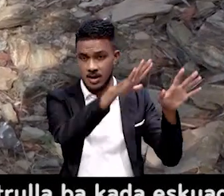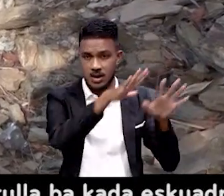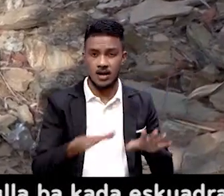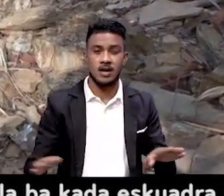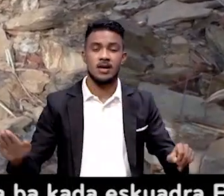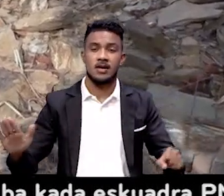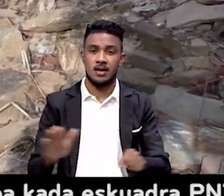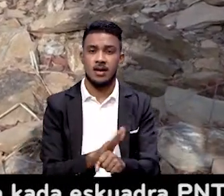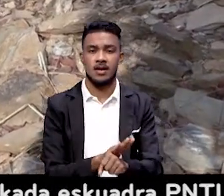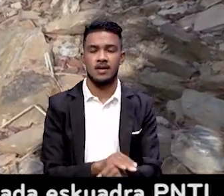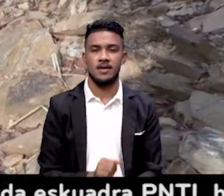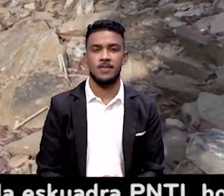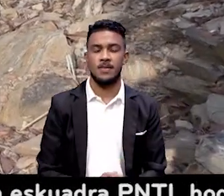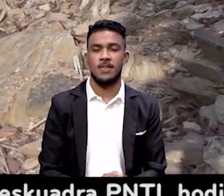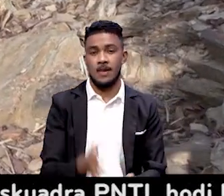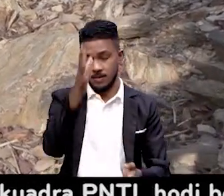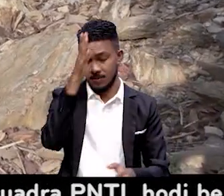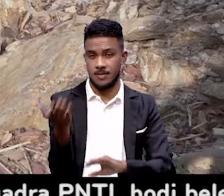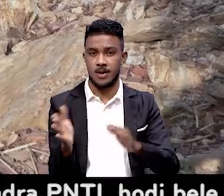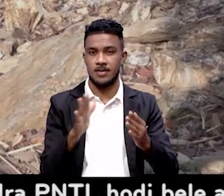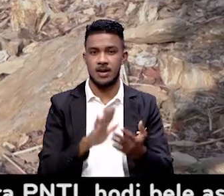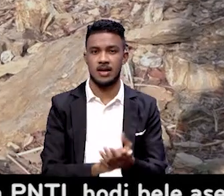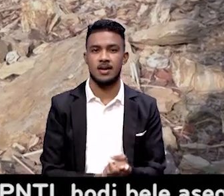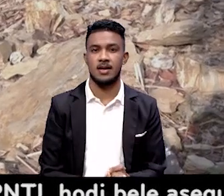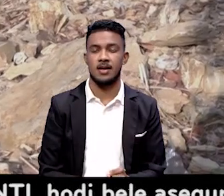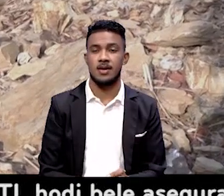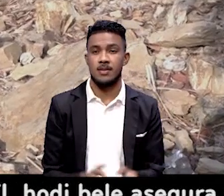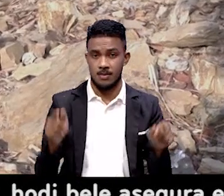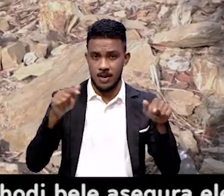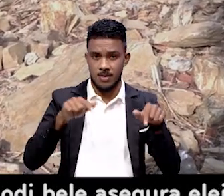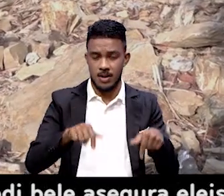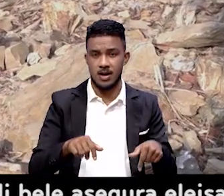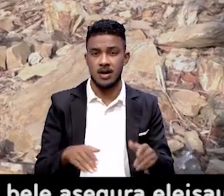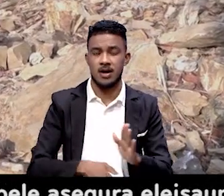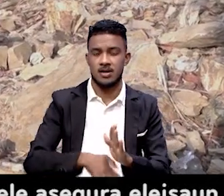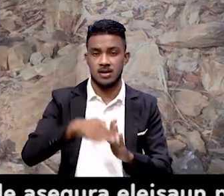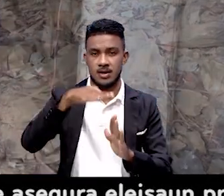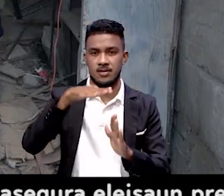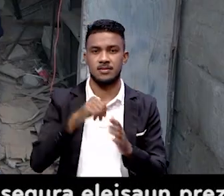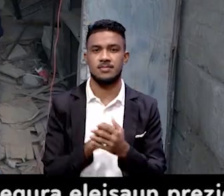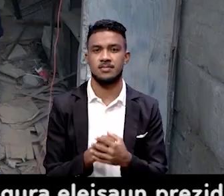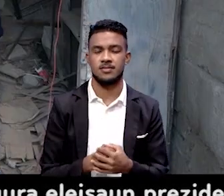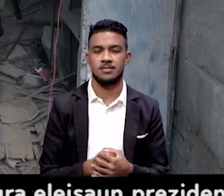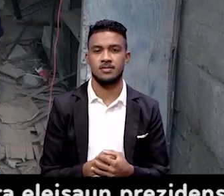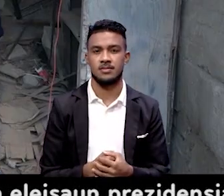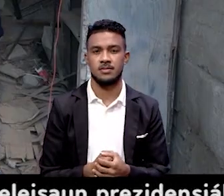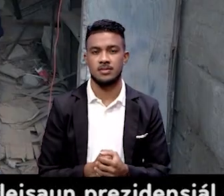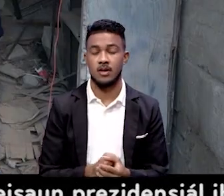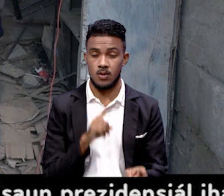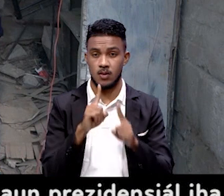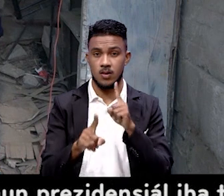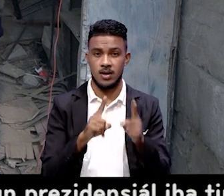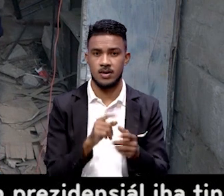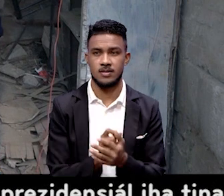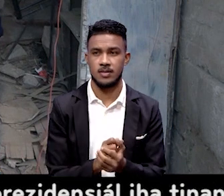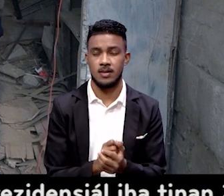aku masih hanya ini kata ne boleh dan ay. Ne somai perhal boleh mana masih saya nak aku. Oh, ne si kolia. Entau